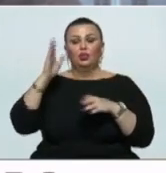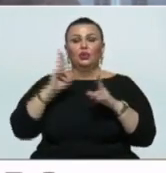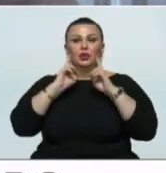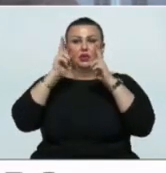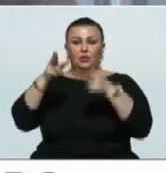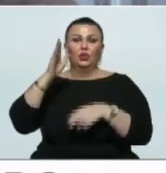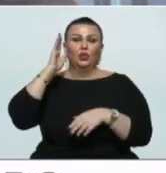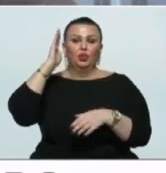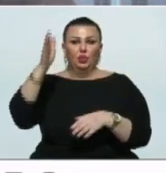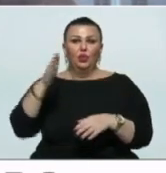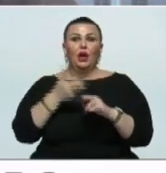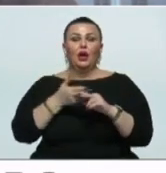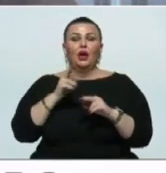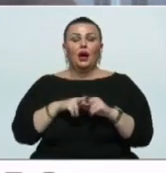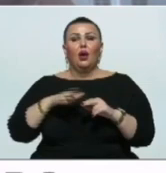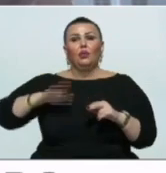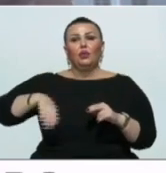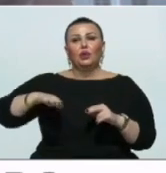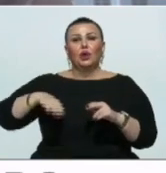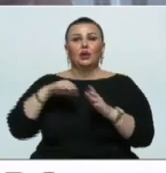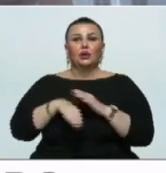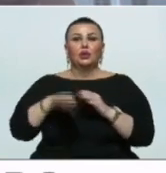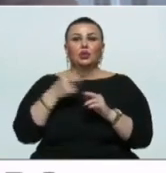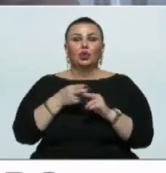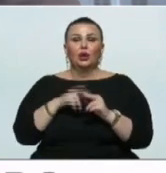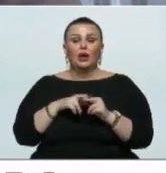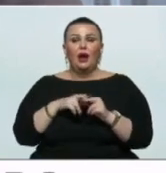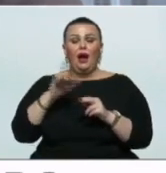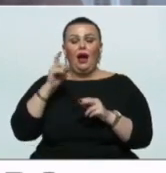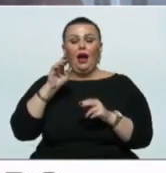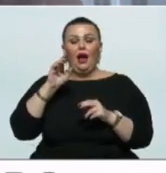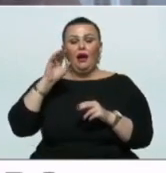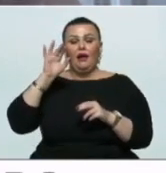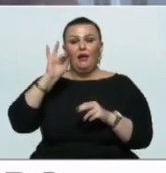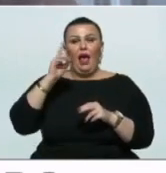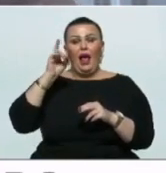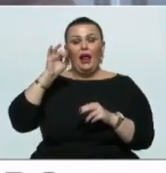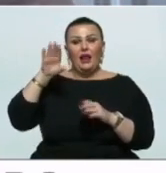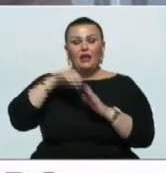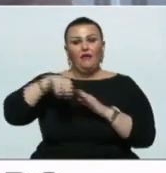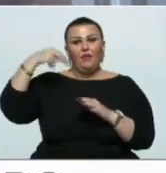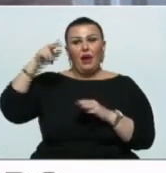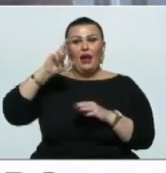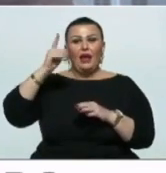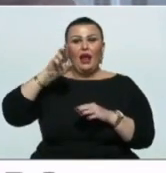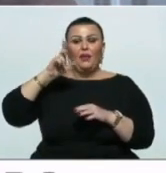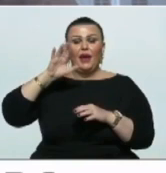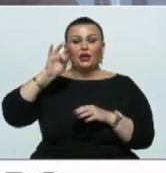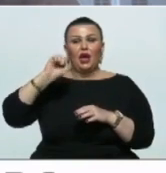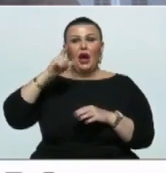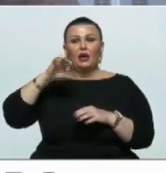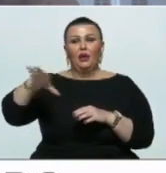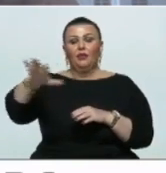ziyaretler olacaktır. Artık bundan sonra Sayın Aliyev'in de ifade ettiği gibi Kelbecer, Adam